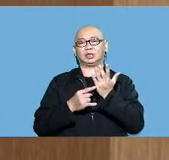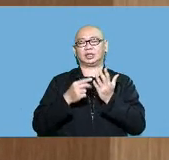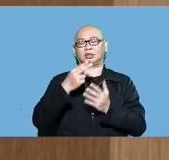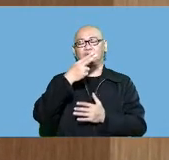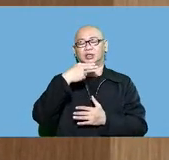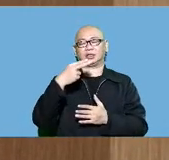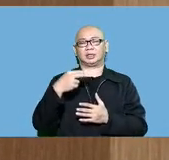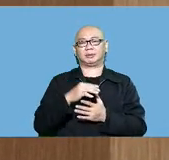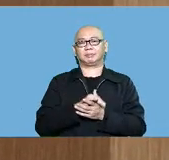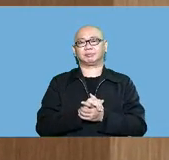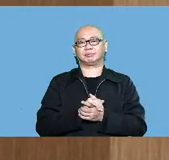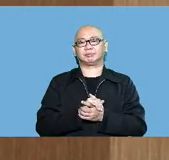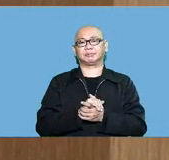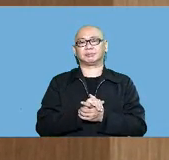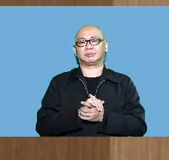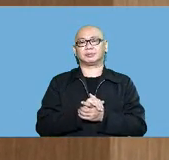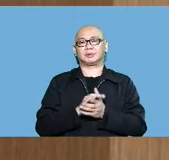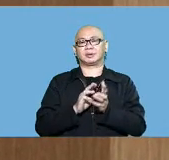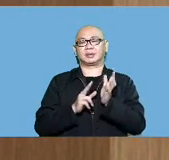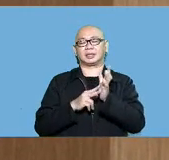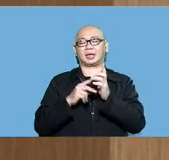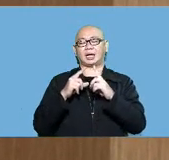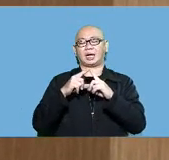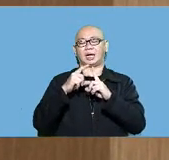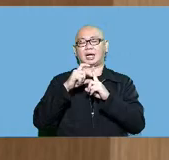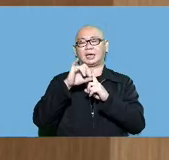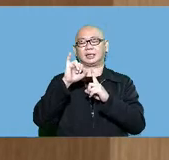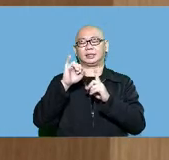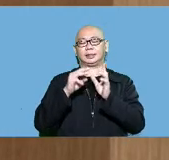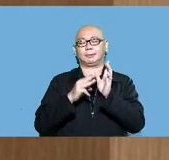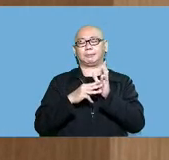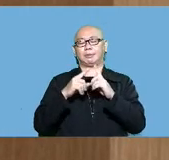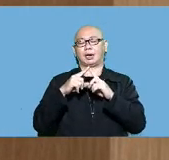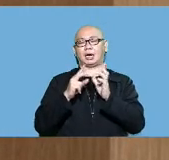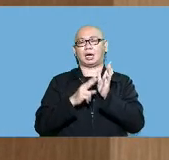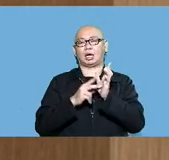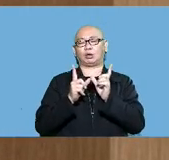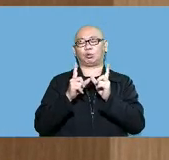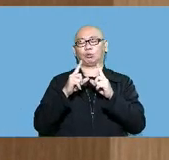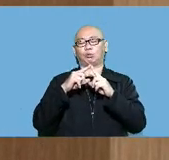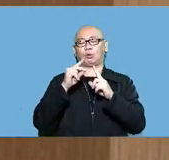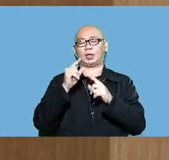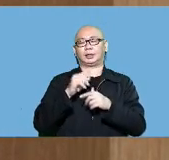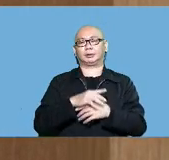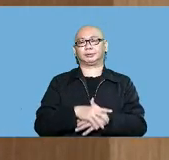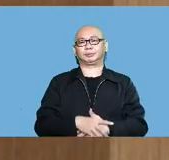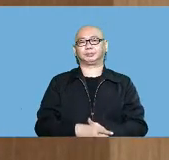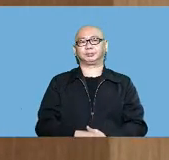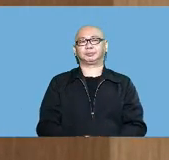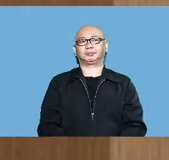Indonesia tertanda Nadiem Anwar Makarim.